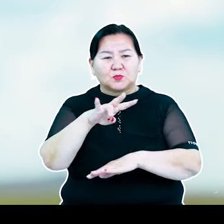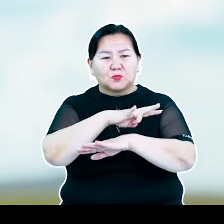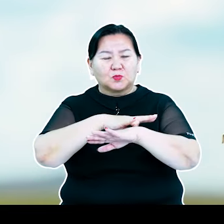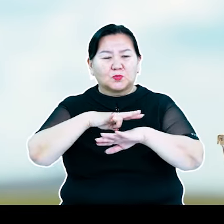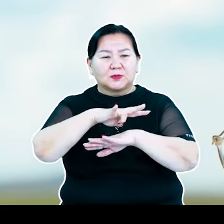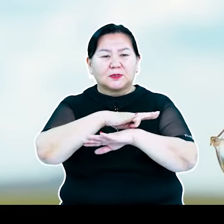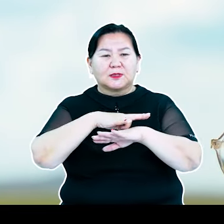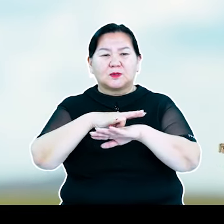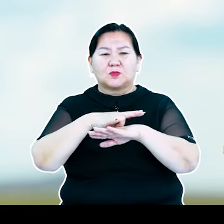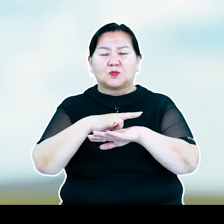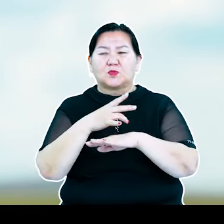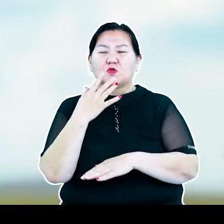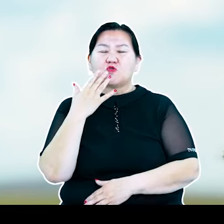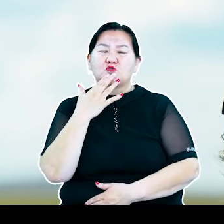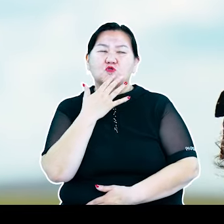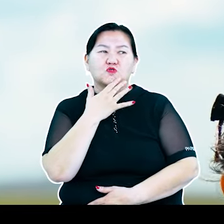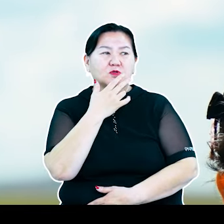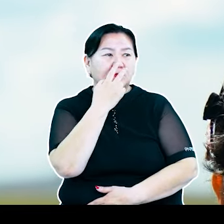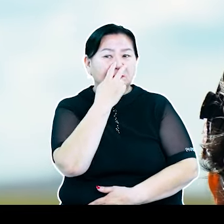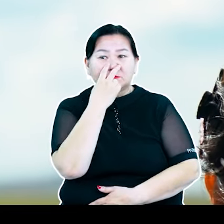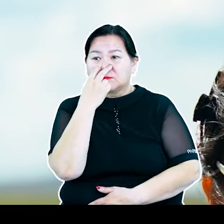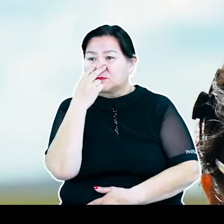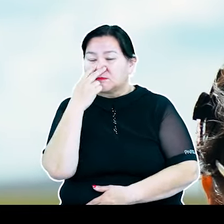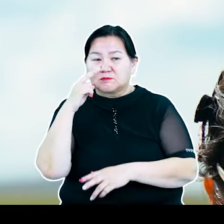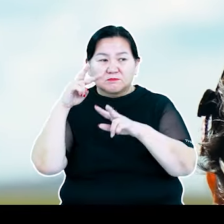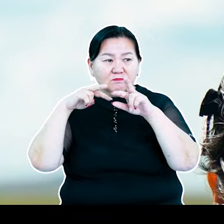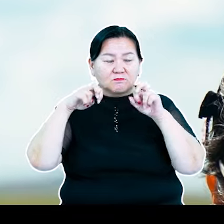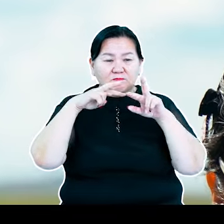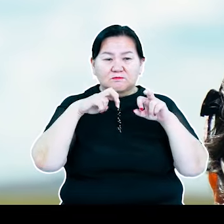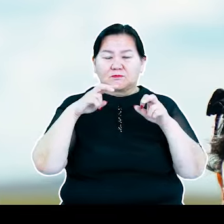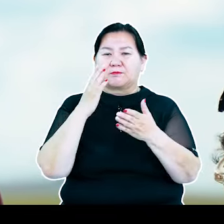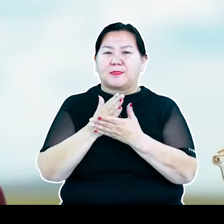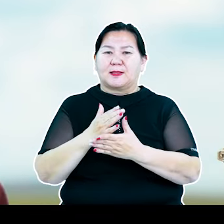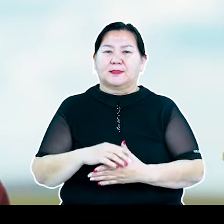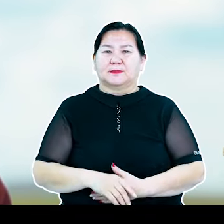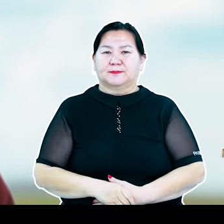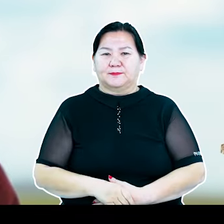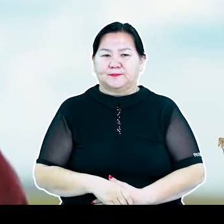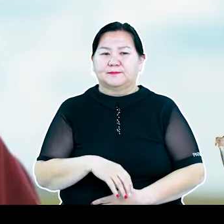нутгийнхаа өнг төрхийг л шинжээд явж байлаа.